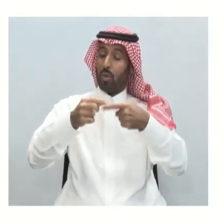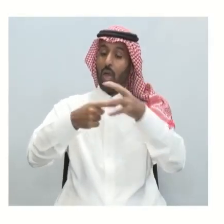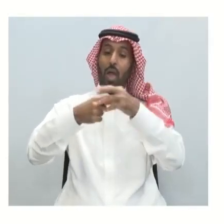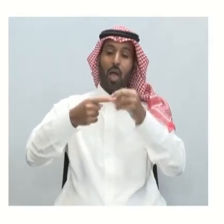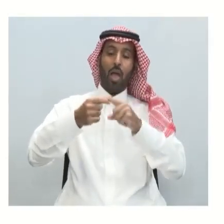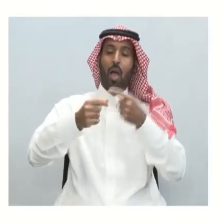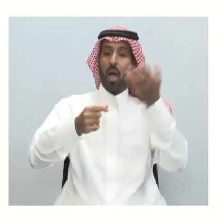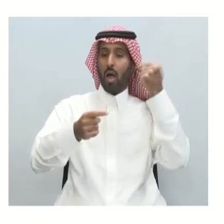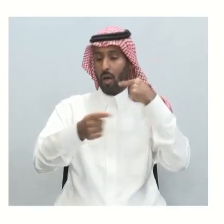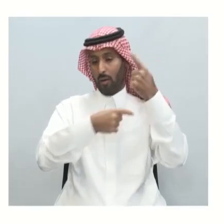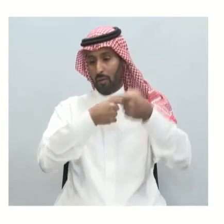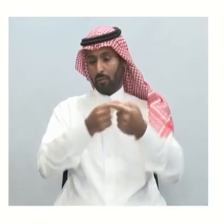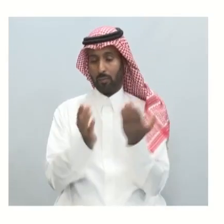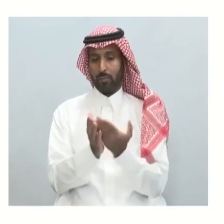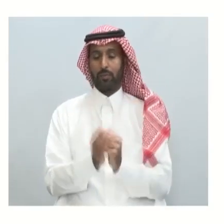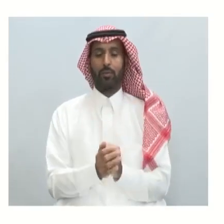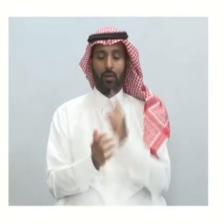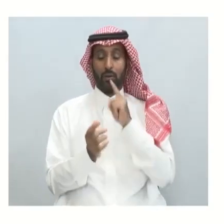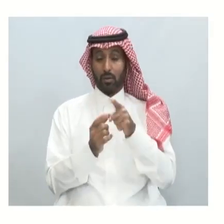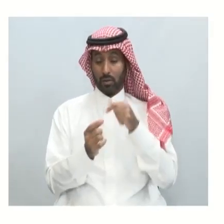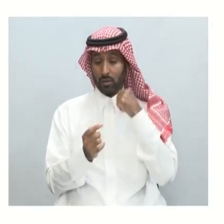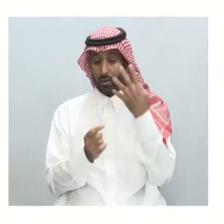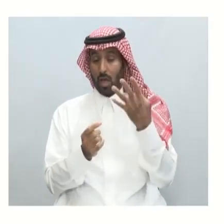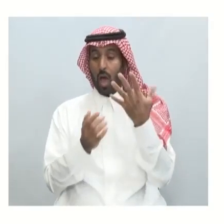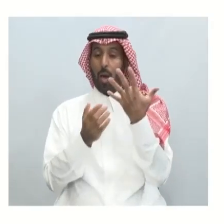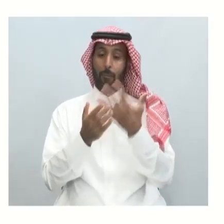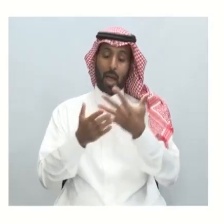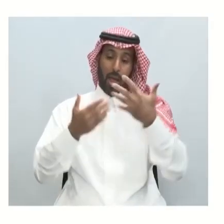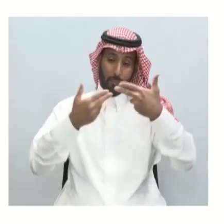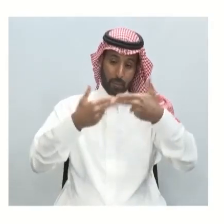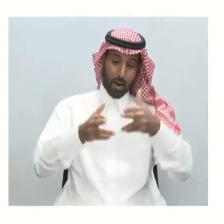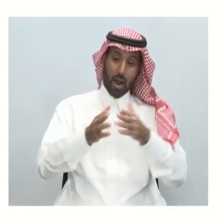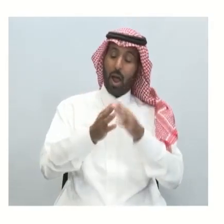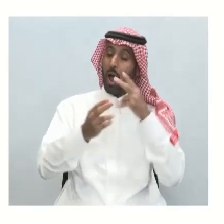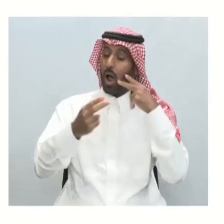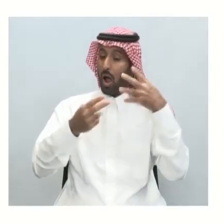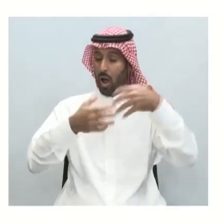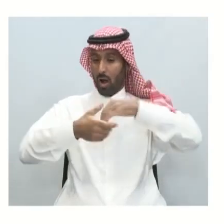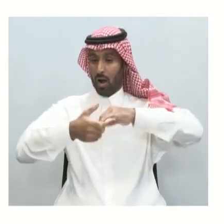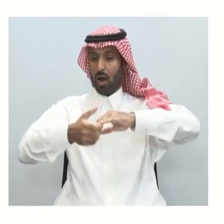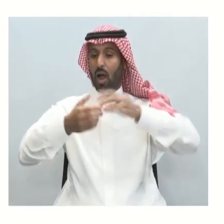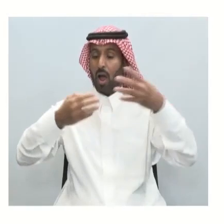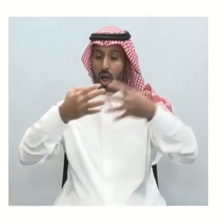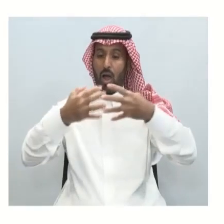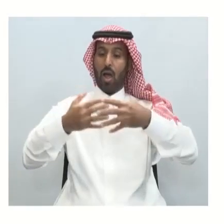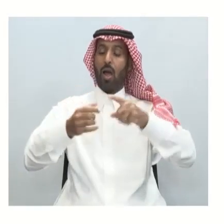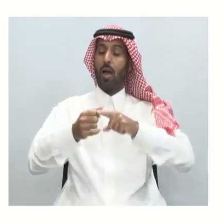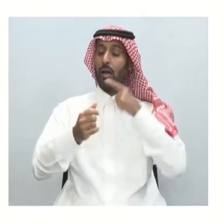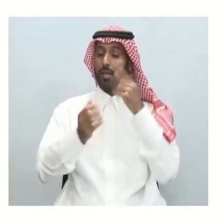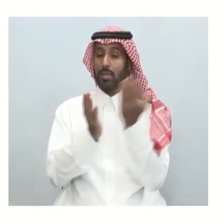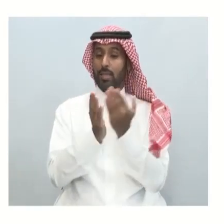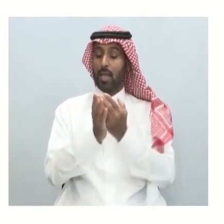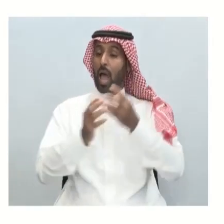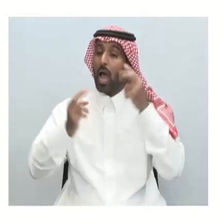ونكملها في الحصه القادمه باذن الله اذا نحن في الباب الخامس في الروابط التساهميه وصلنا الى الدرس الخامس